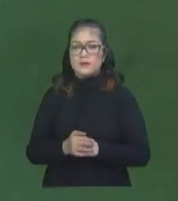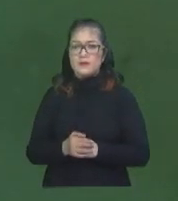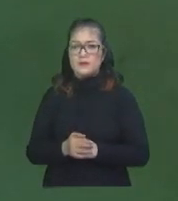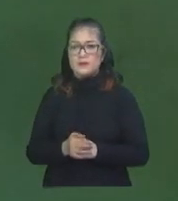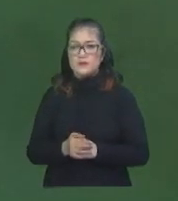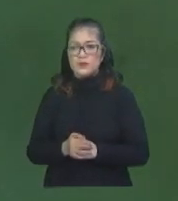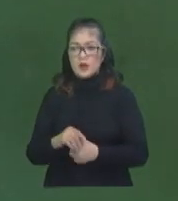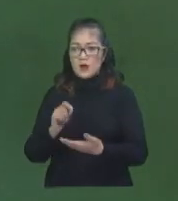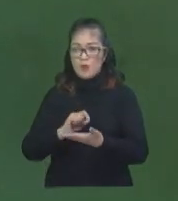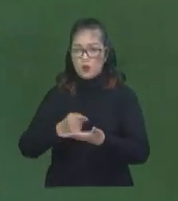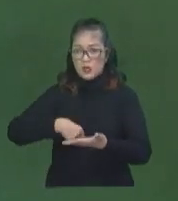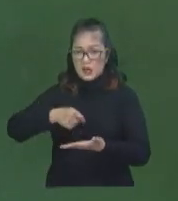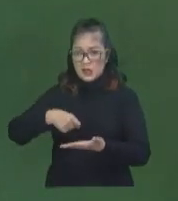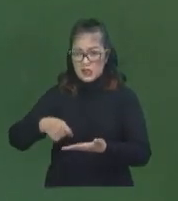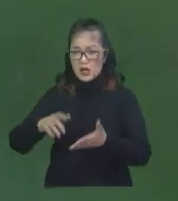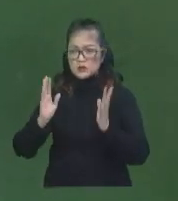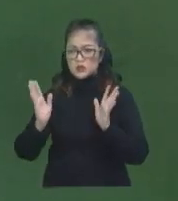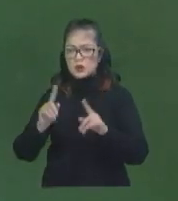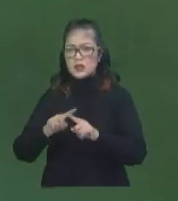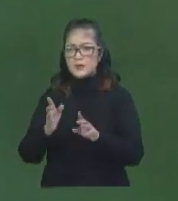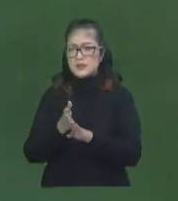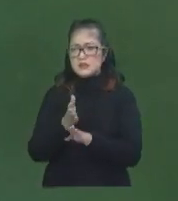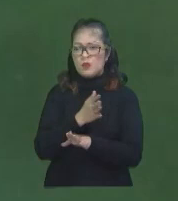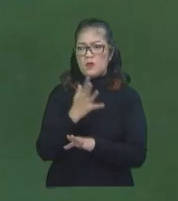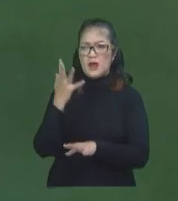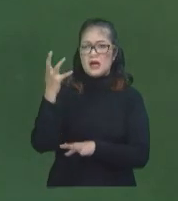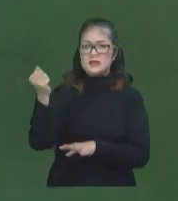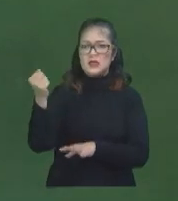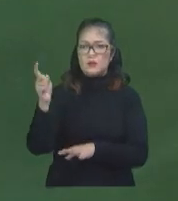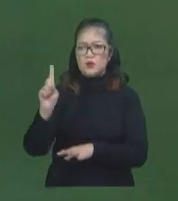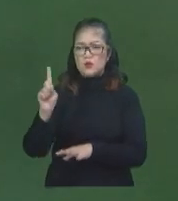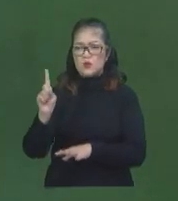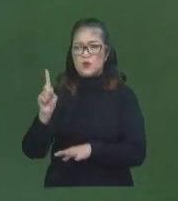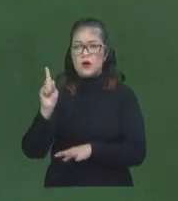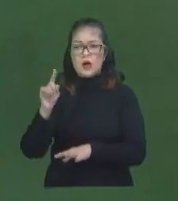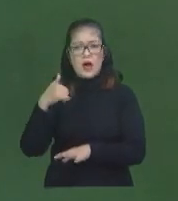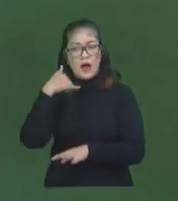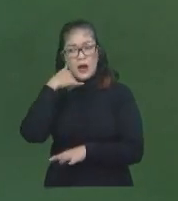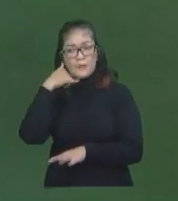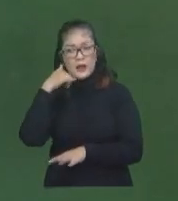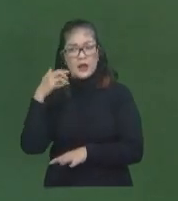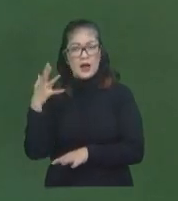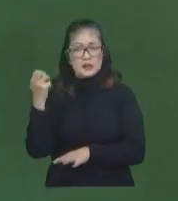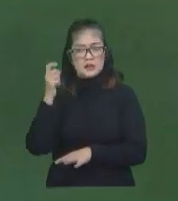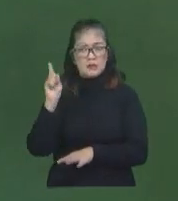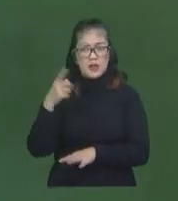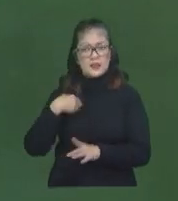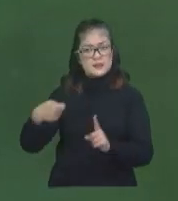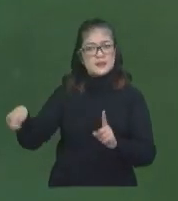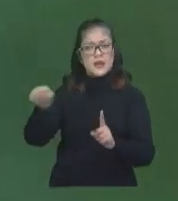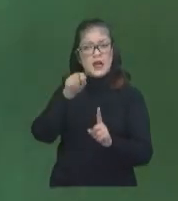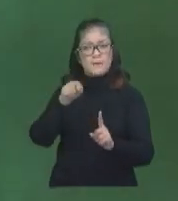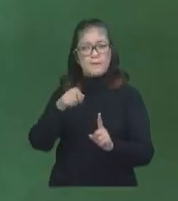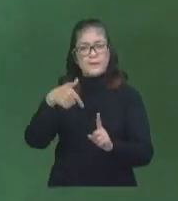tanda tangan. Sebelum itu ada pengancaman dari HP. Awas kamu nanti saya siram bensin kamu